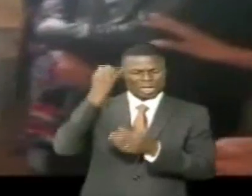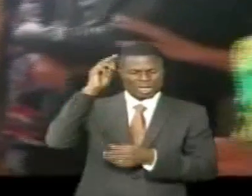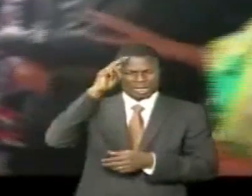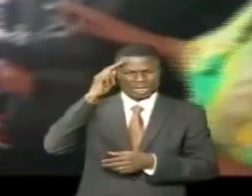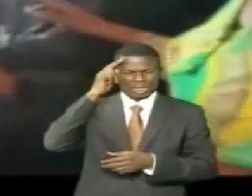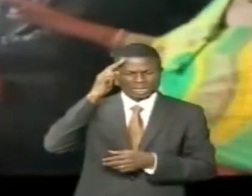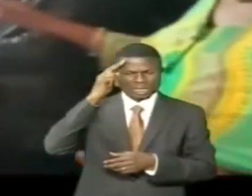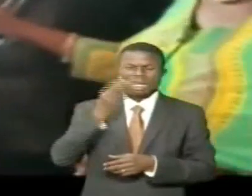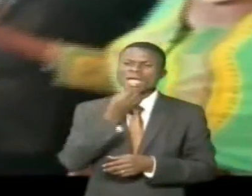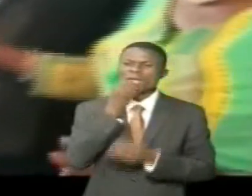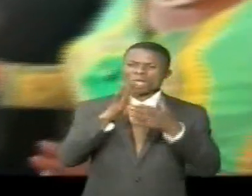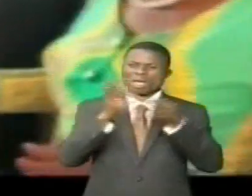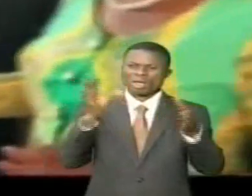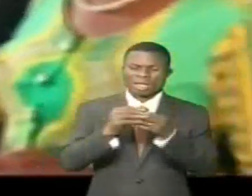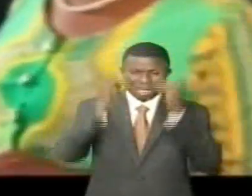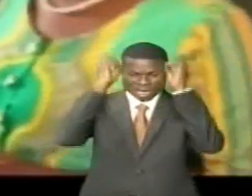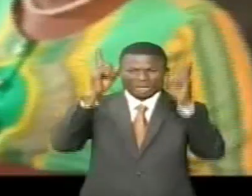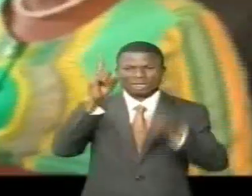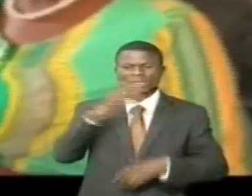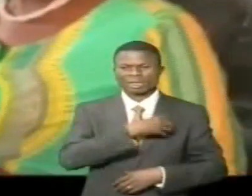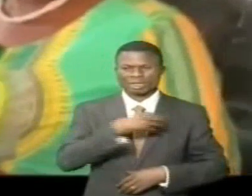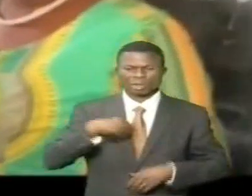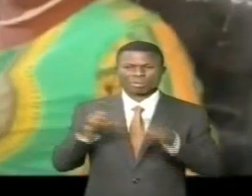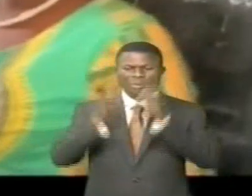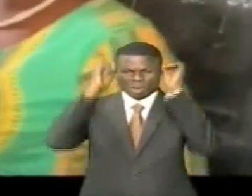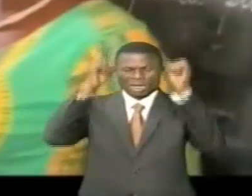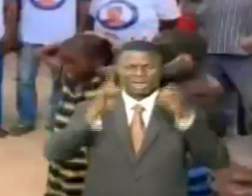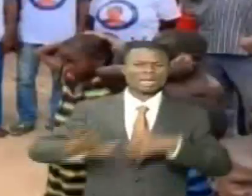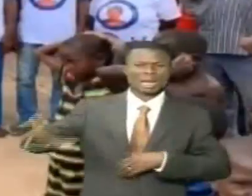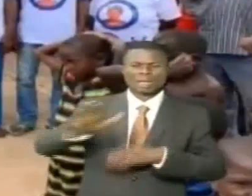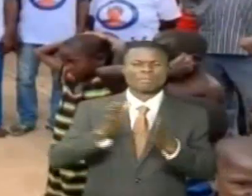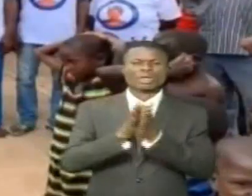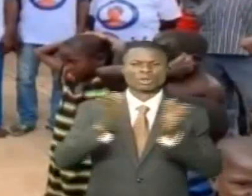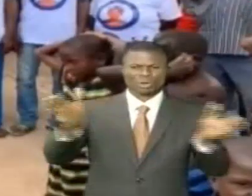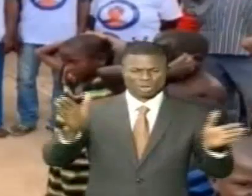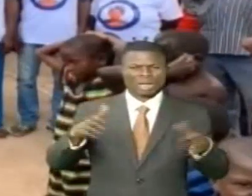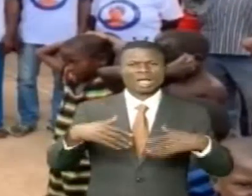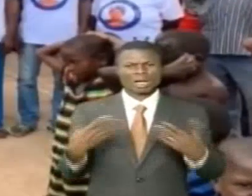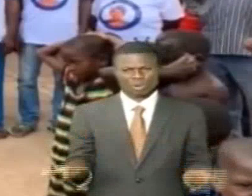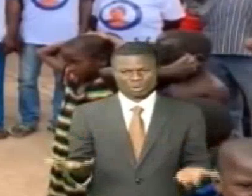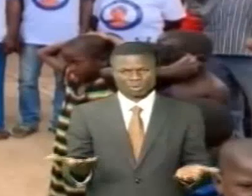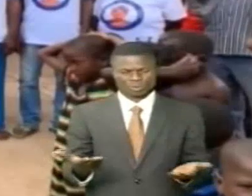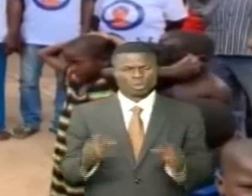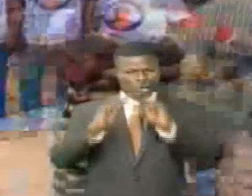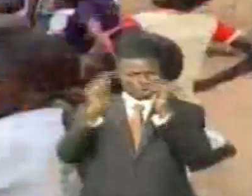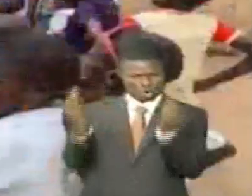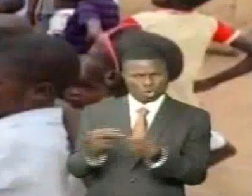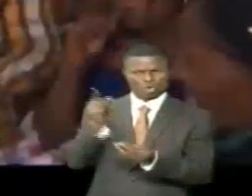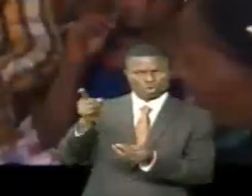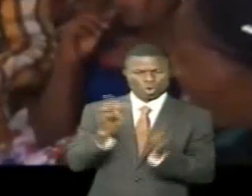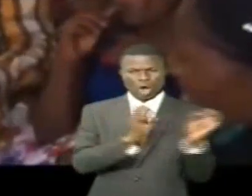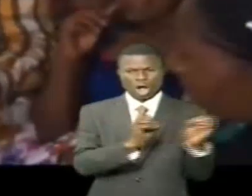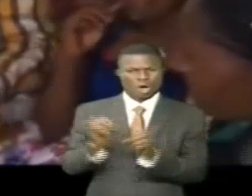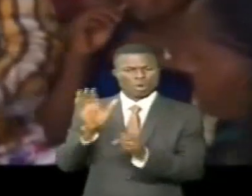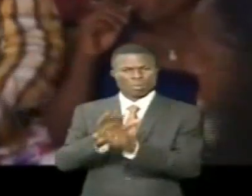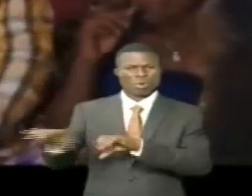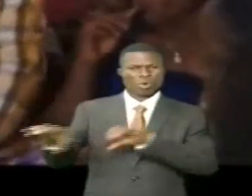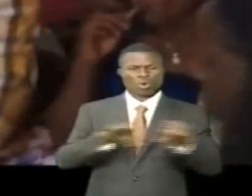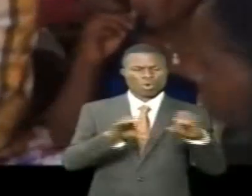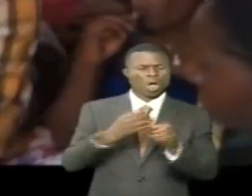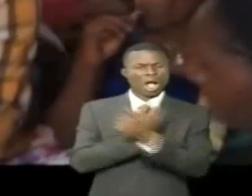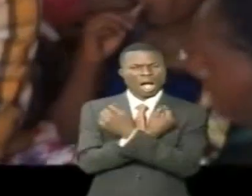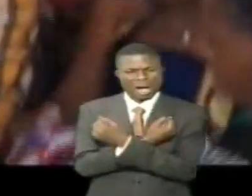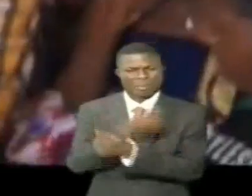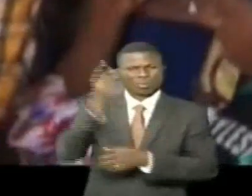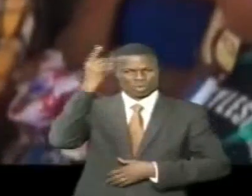dit « Éduquer une femme, c'est éduquer toute une nation ». En effet, cette structure a réalisé plusieurs actions humanitaires à